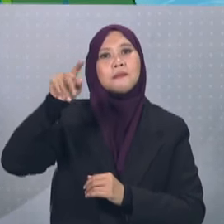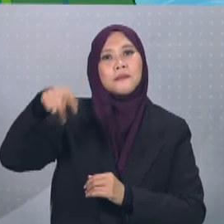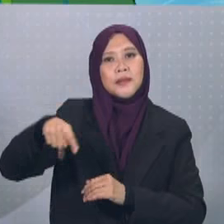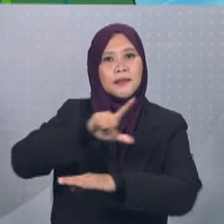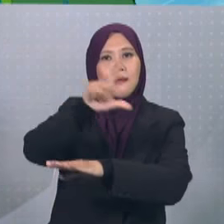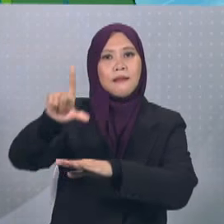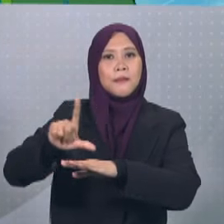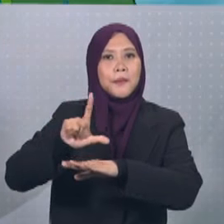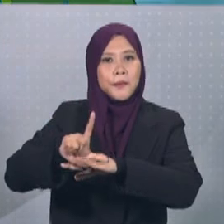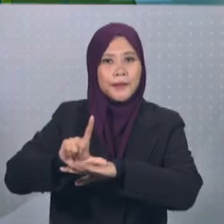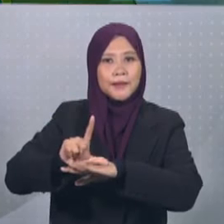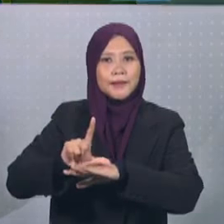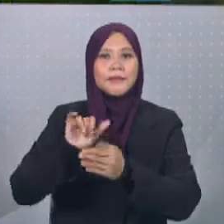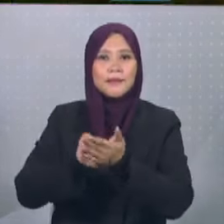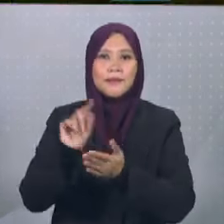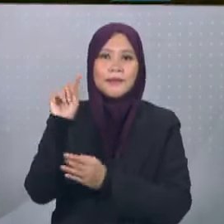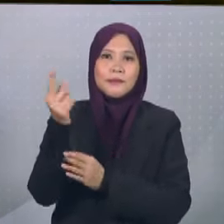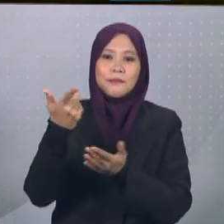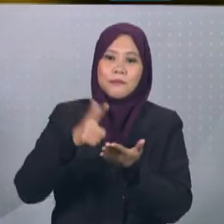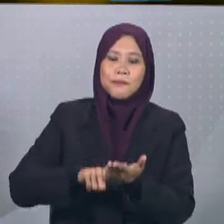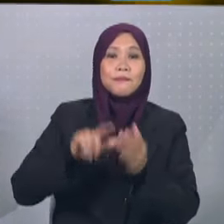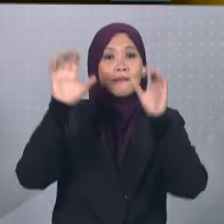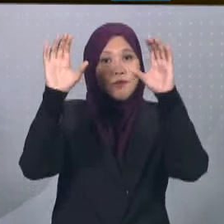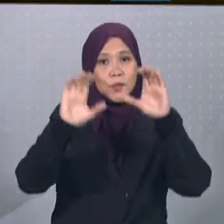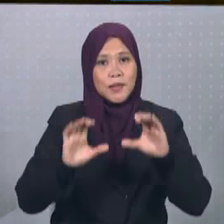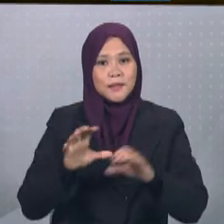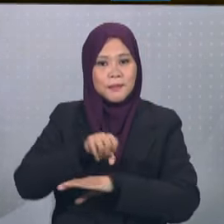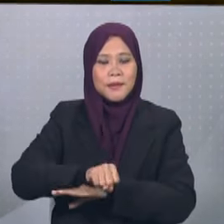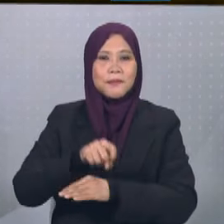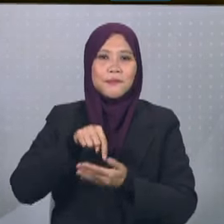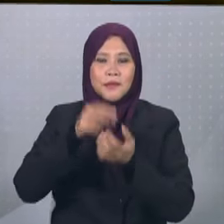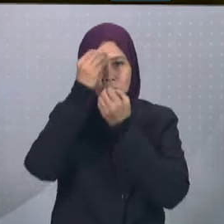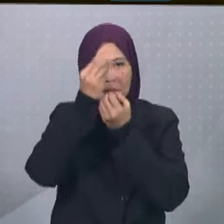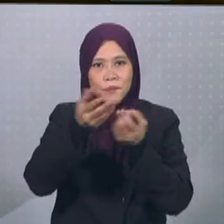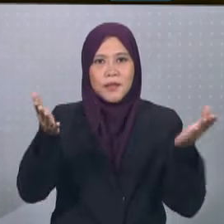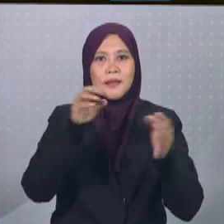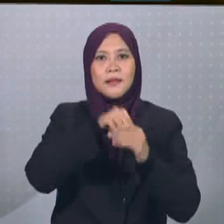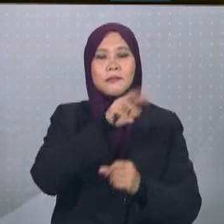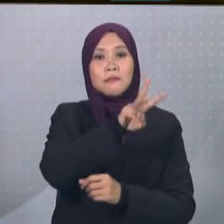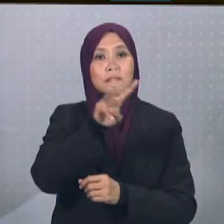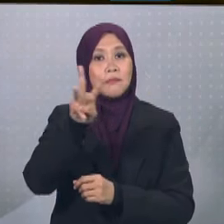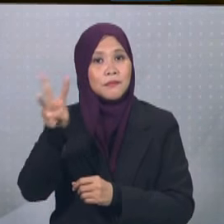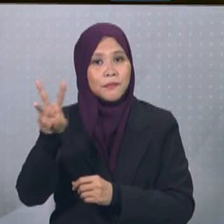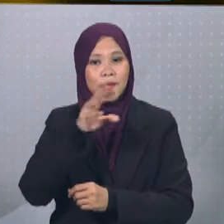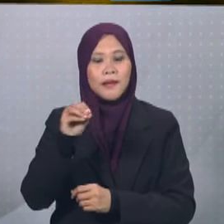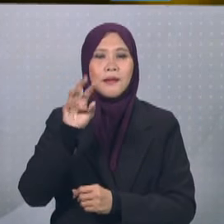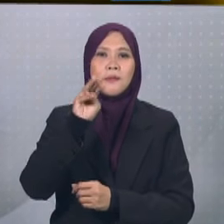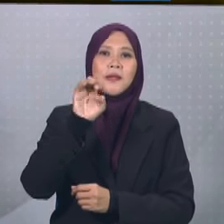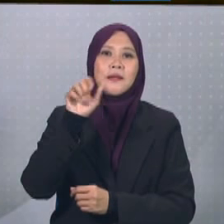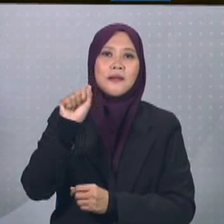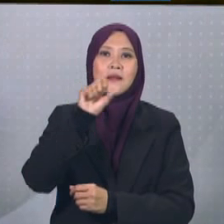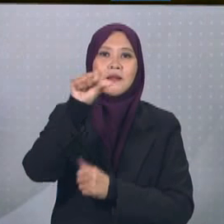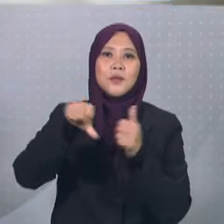Persekutuan Labuan. Sekian dahulu laporan cuaca buat malam ini. Dapatkan informasi cuaca di laman sesawang dan juga media sosial